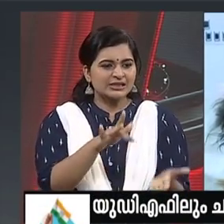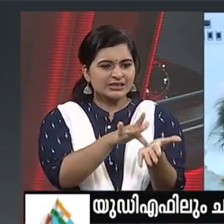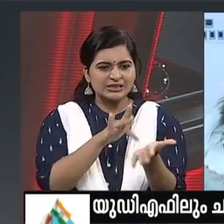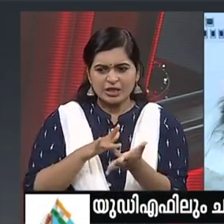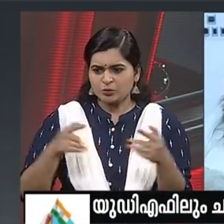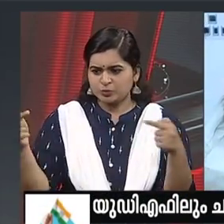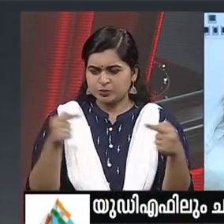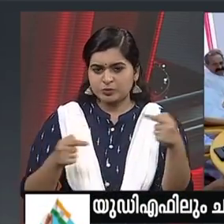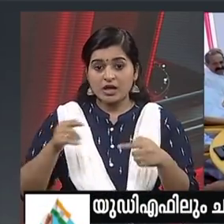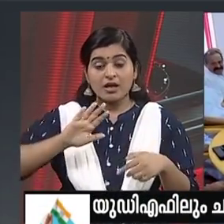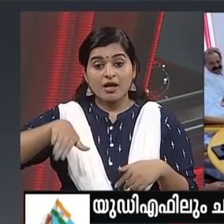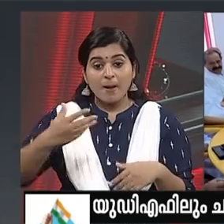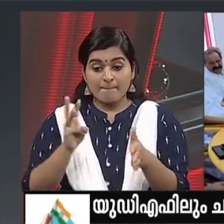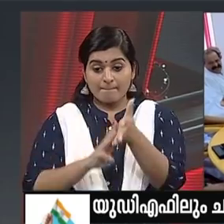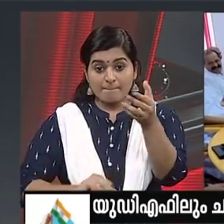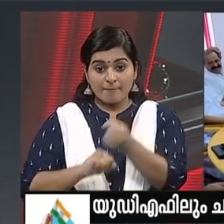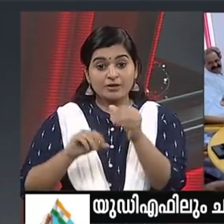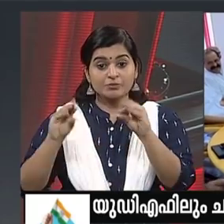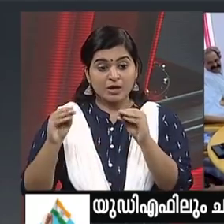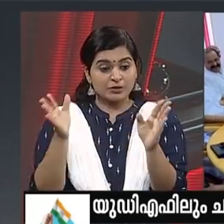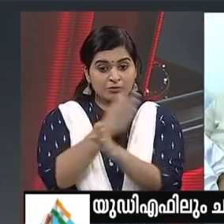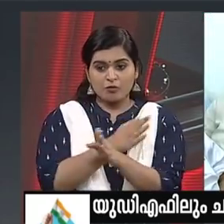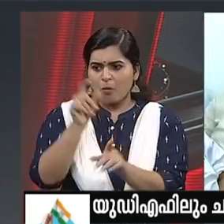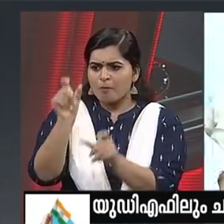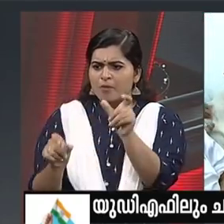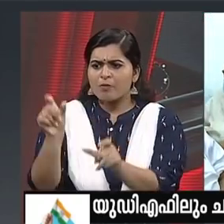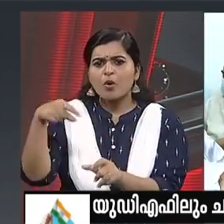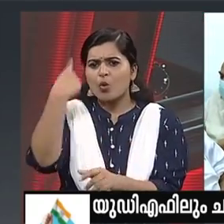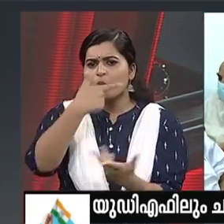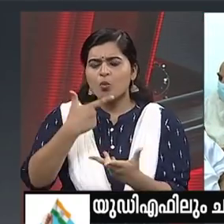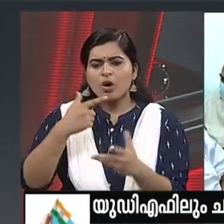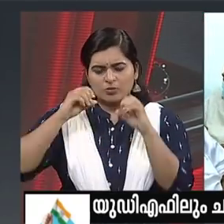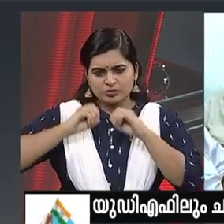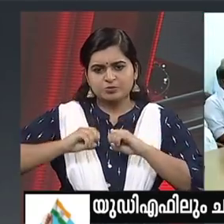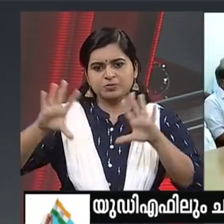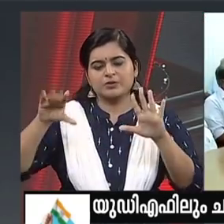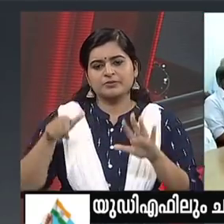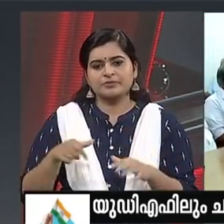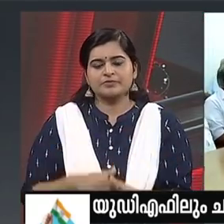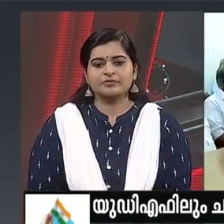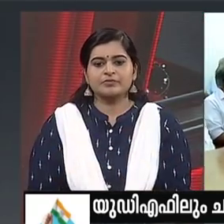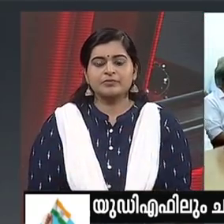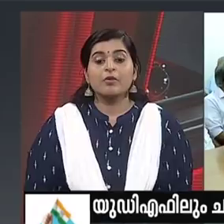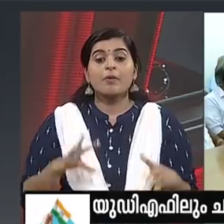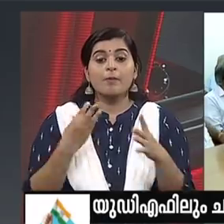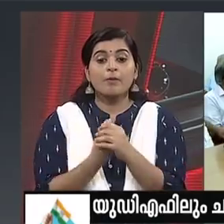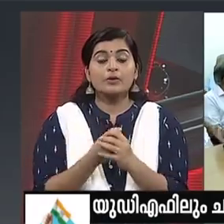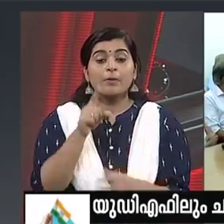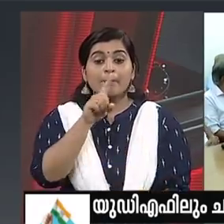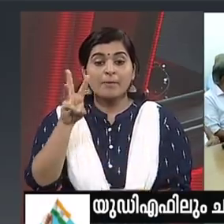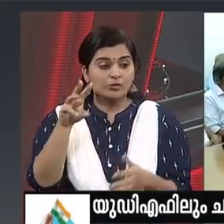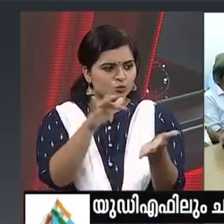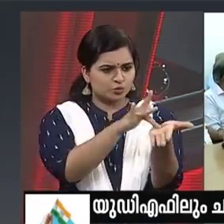സ്ഥാനാർത്ഥി പ്രഖ്യാപനം എന്ന ലക്ഷ്യവുമായാണ് LDF ചർച്ച. ജോസഫുമായുള്ള തർക്കം തീർക്കലാണ് UDFലെ വെല്ലുവിളി. 13 ചോദിക്കുന്ന ജോസഫിന് 9